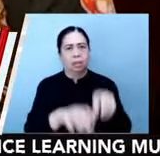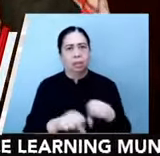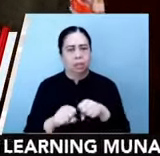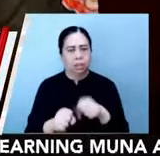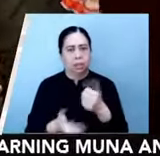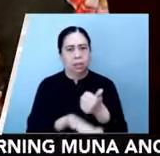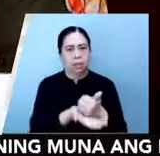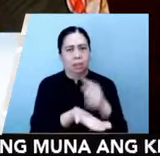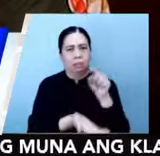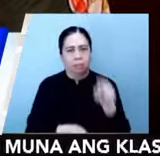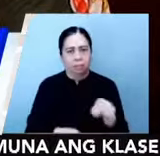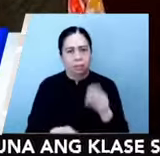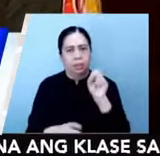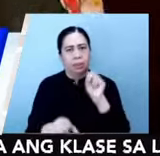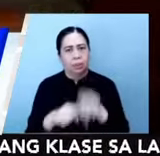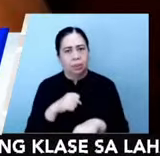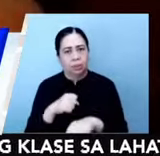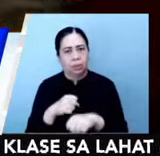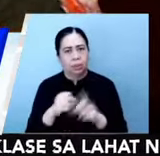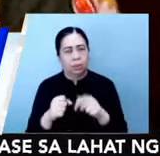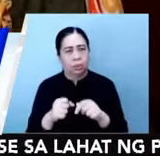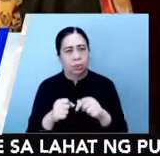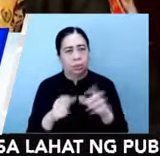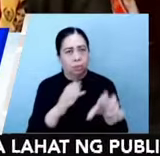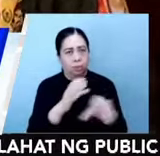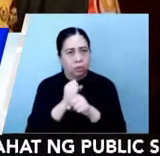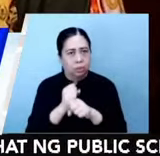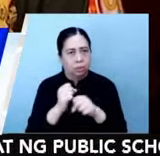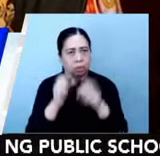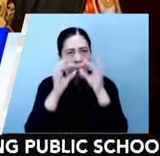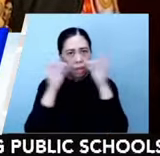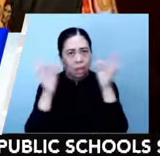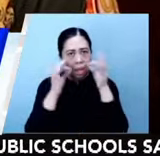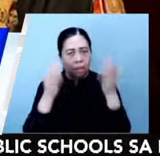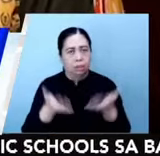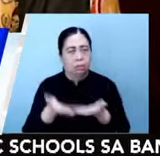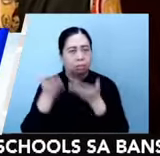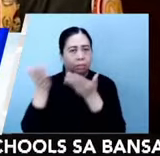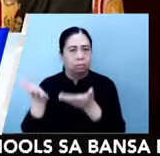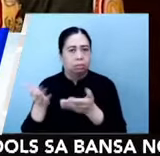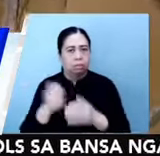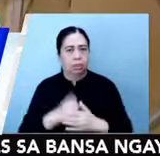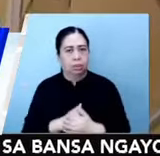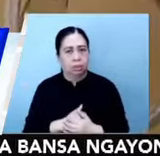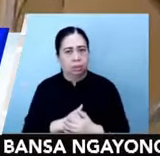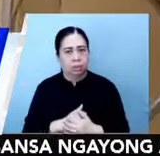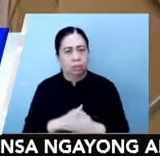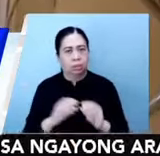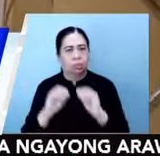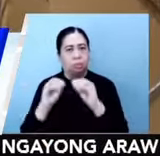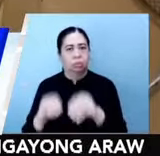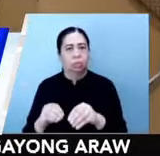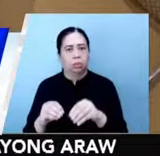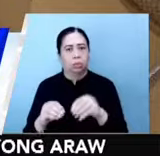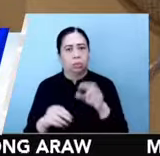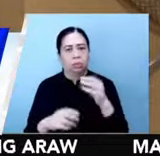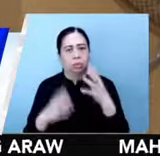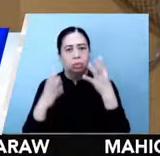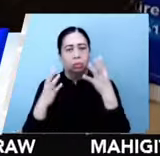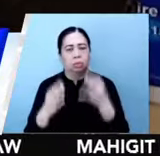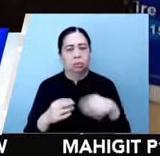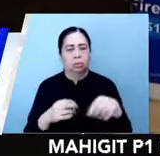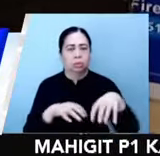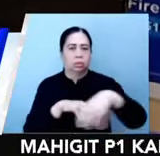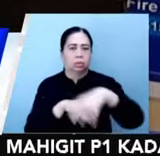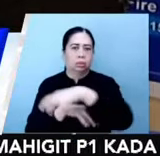nasa ganun. Kunin namin ang pusa, mayadala sa tamang lagayan yung pusa. Desidido naman ang mga kapitbahay ni Godoy